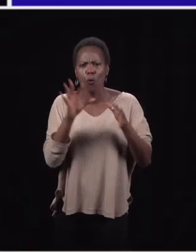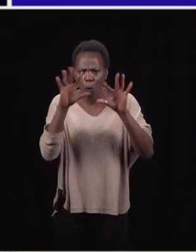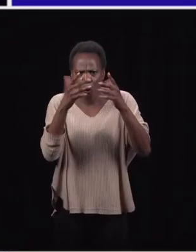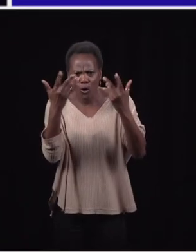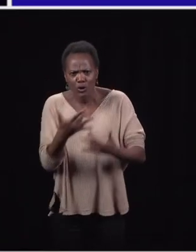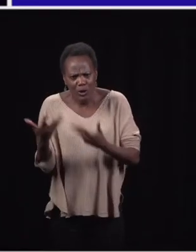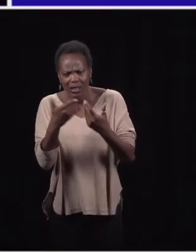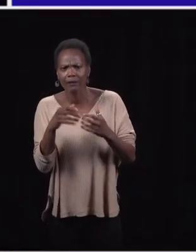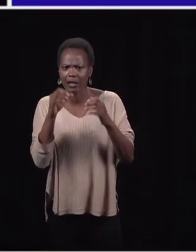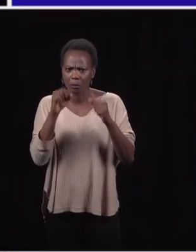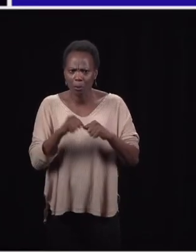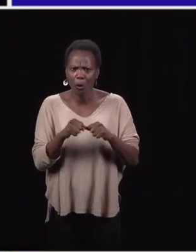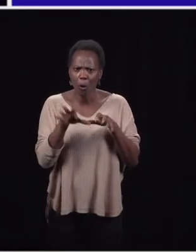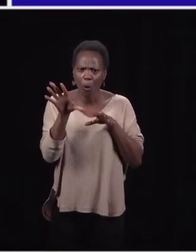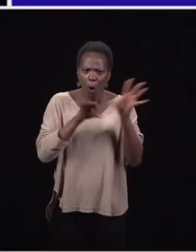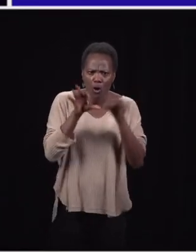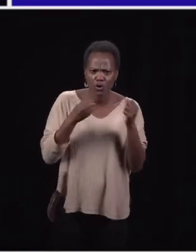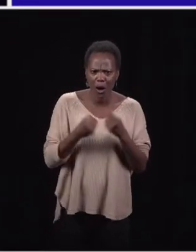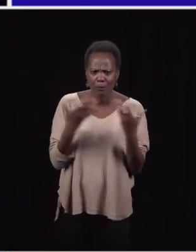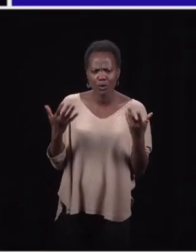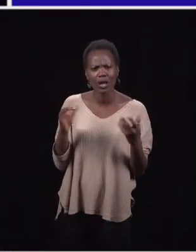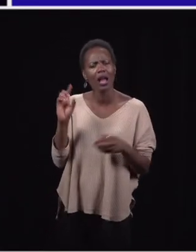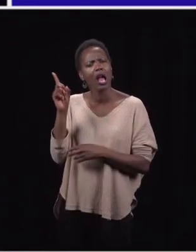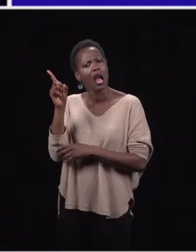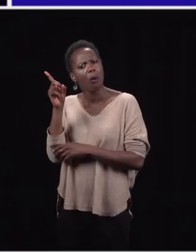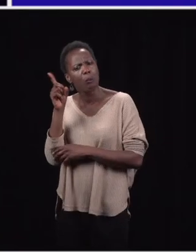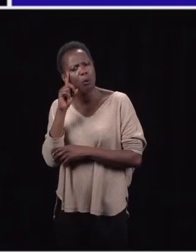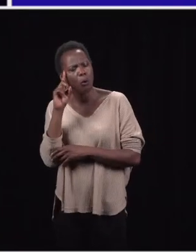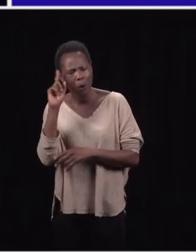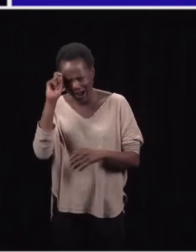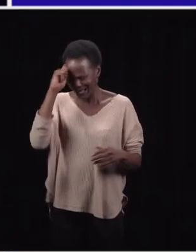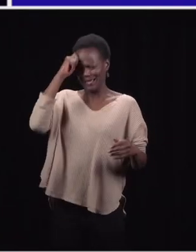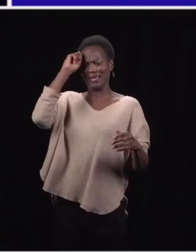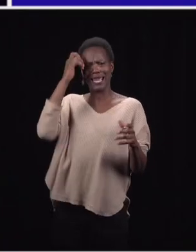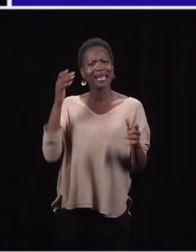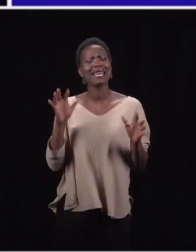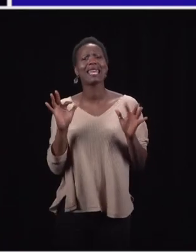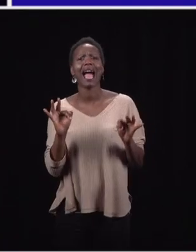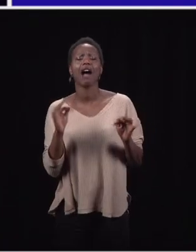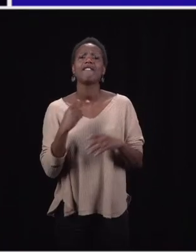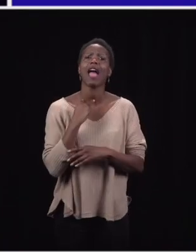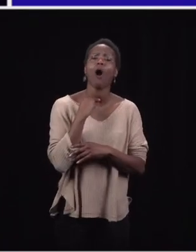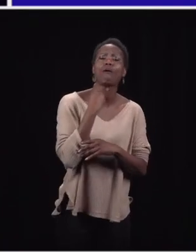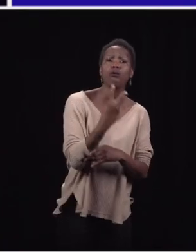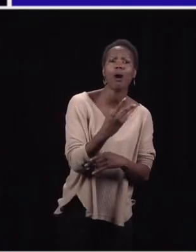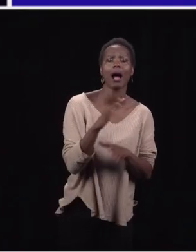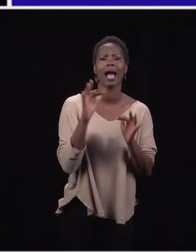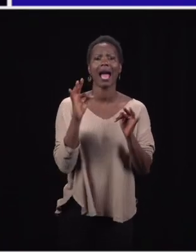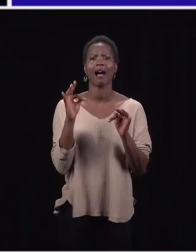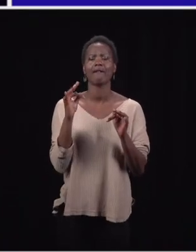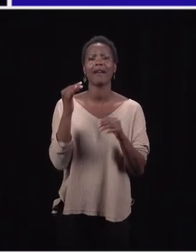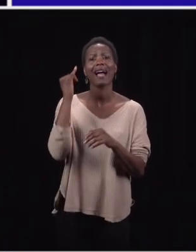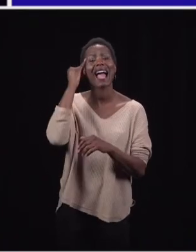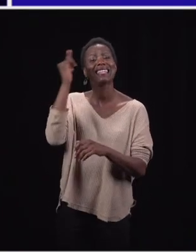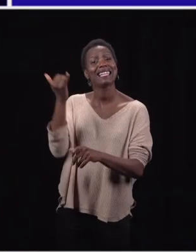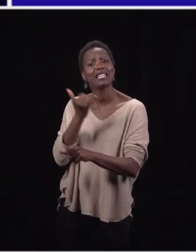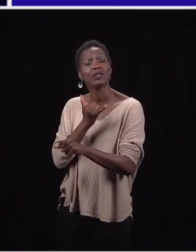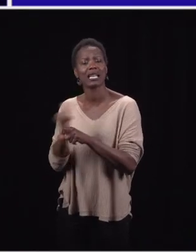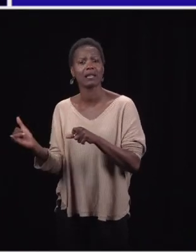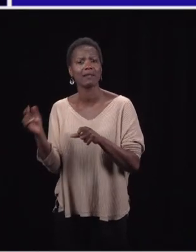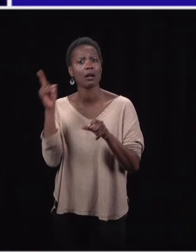fait qu'il y a un déclic sur la voie sur l'intelligence artificielle pourquoi pourquoi cette direction là pourquoi cette direction Tech est pas une